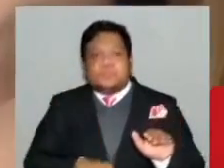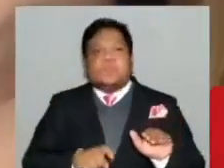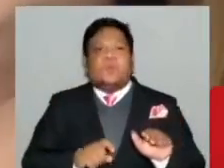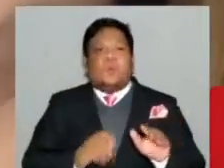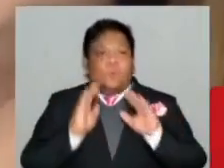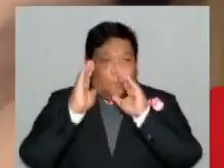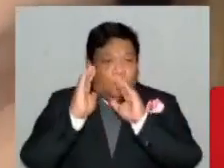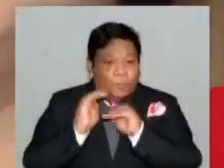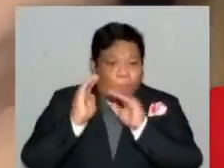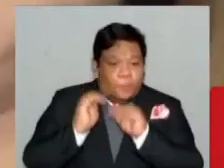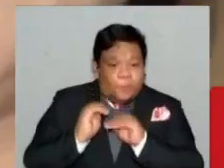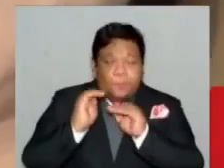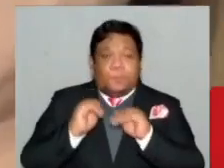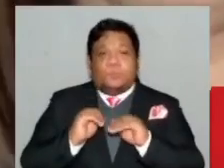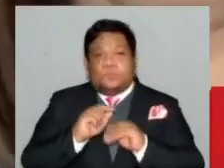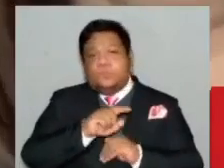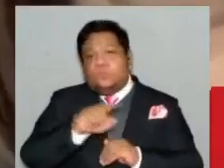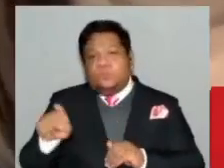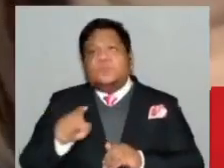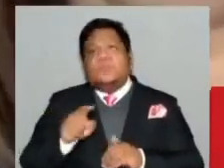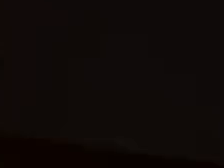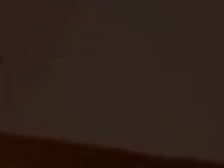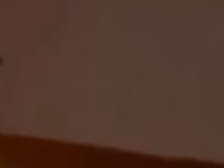maging grateful tayo.